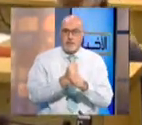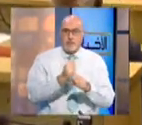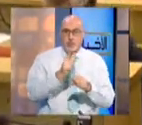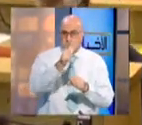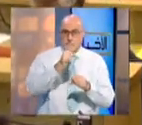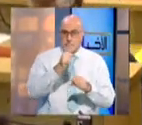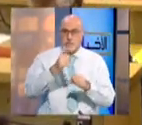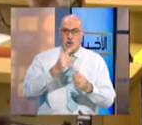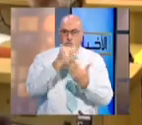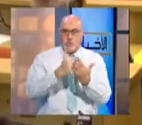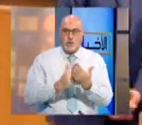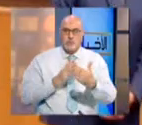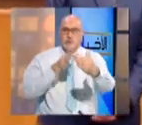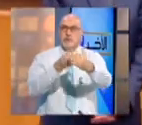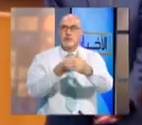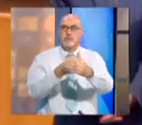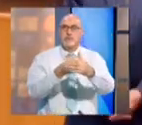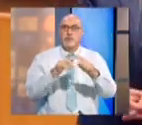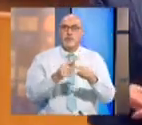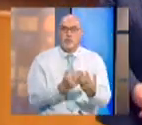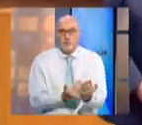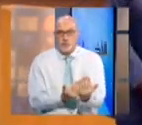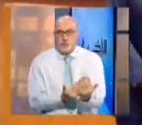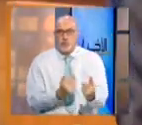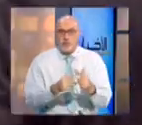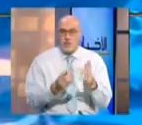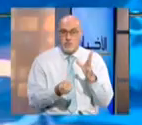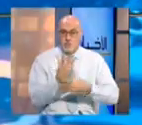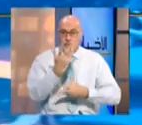خدمة برنامج يتماشى وتطلعات الأجيال الجديدة.